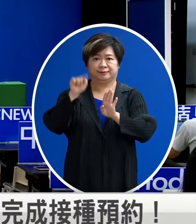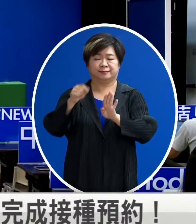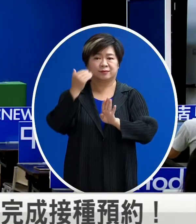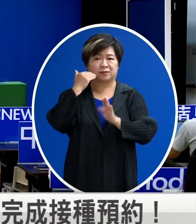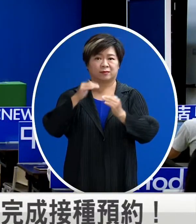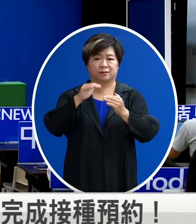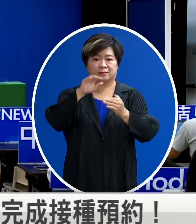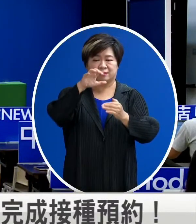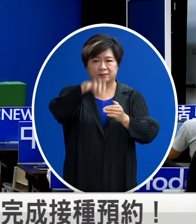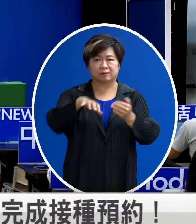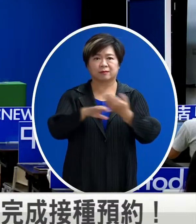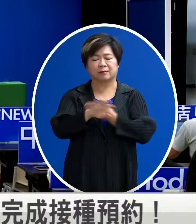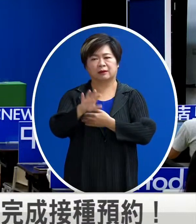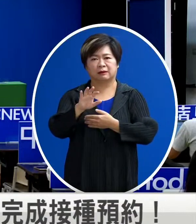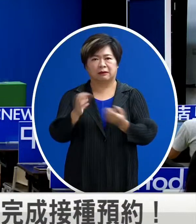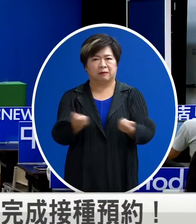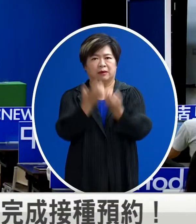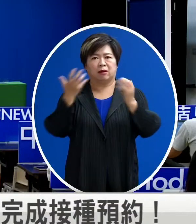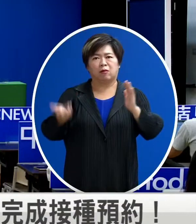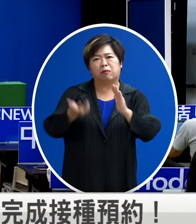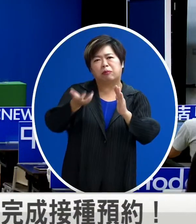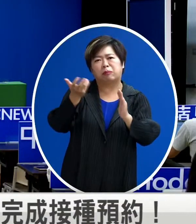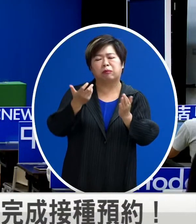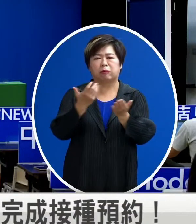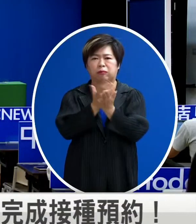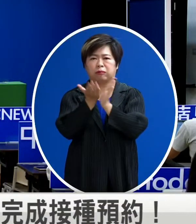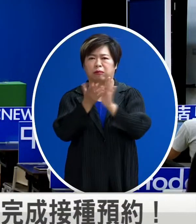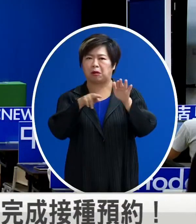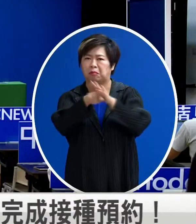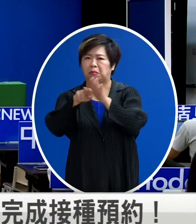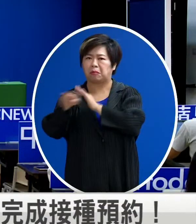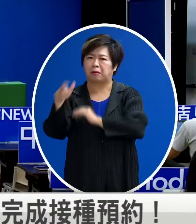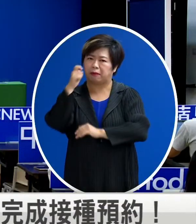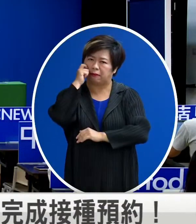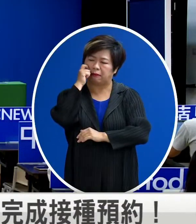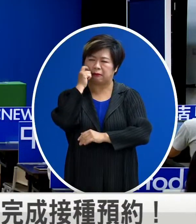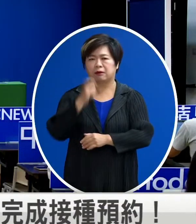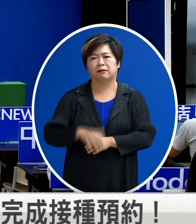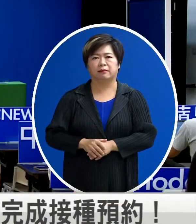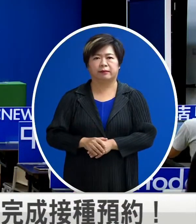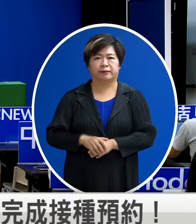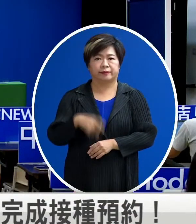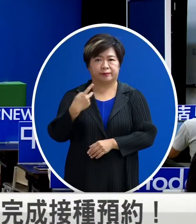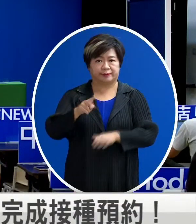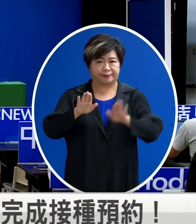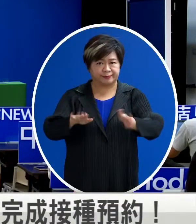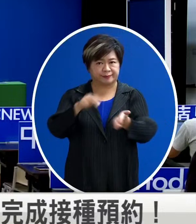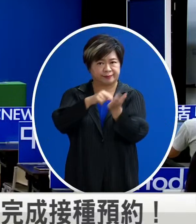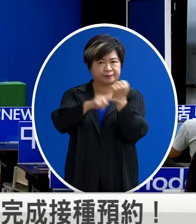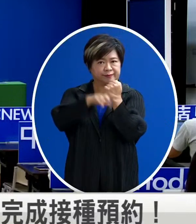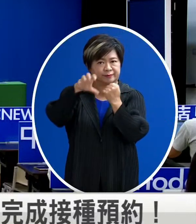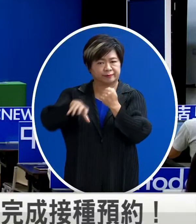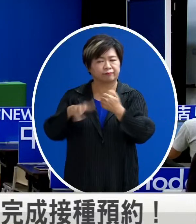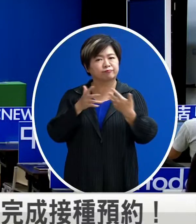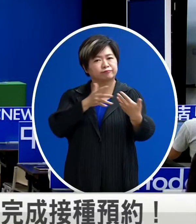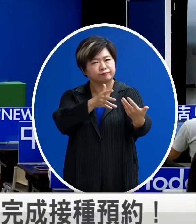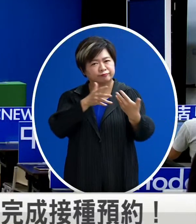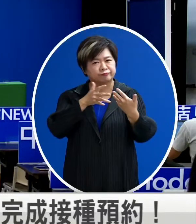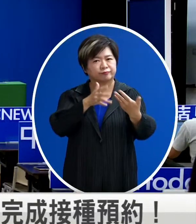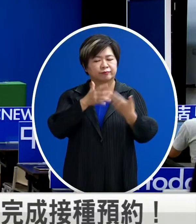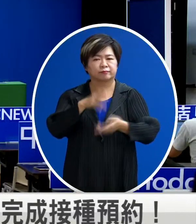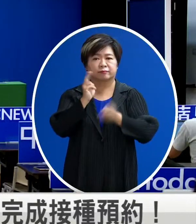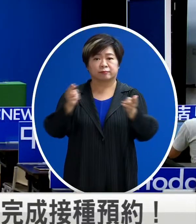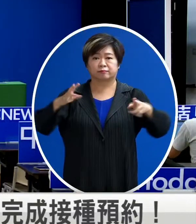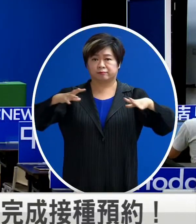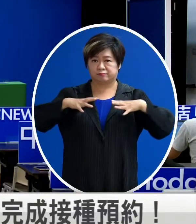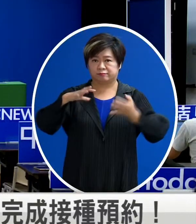有意外事件，例如说火灾等等逃生上的困难。另一个是今天在立院的时候，在质询的时候，指挥